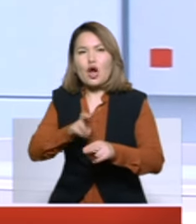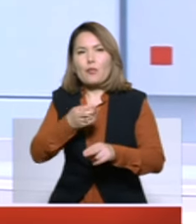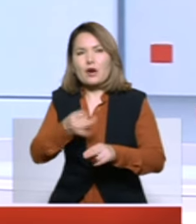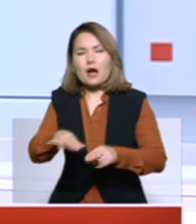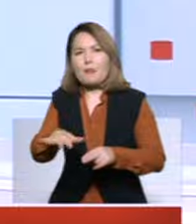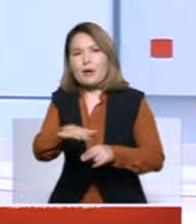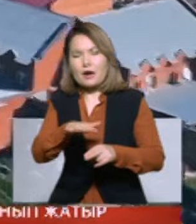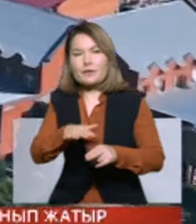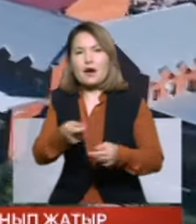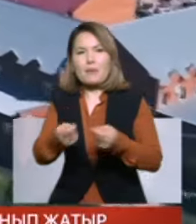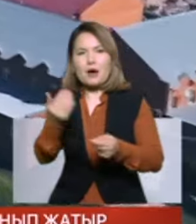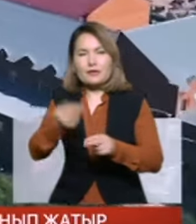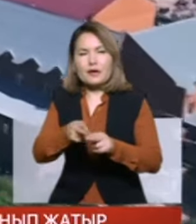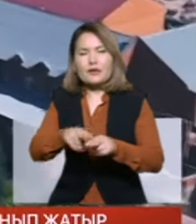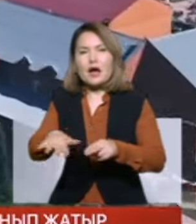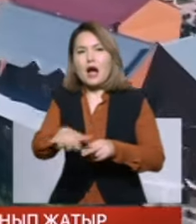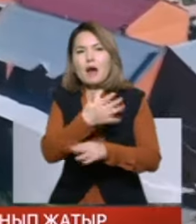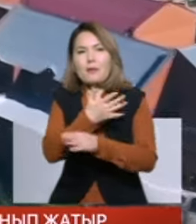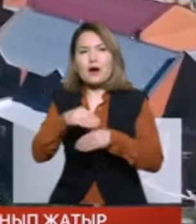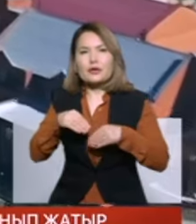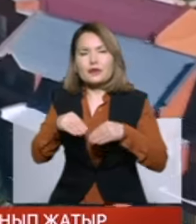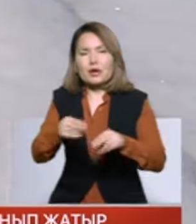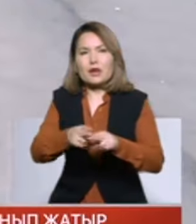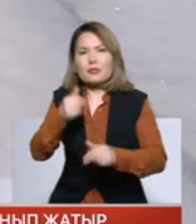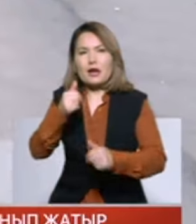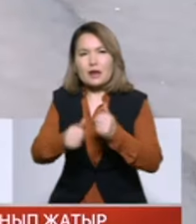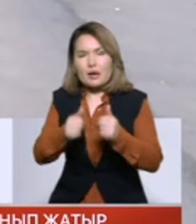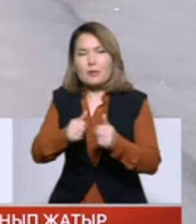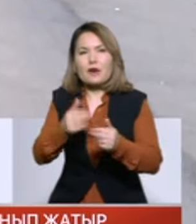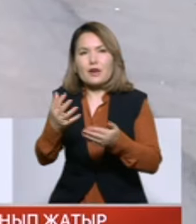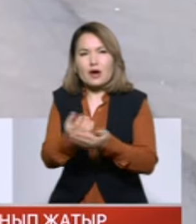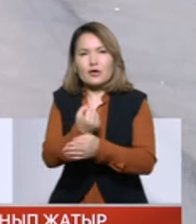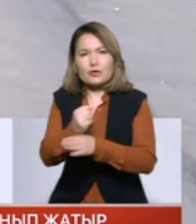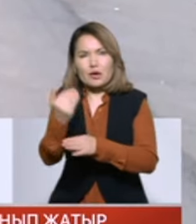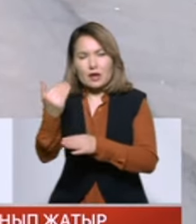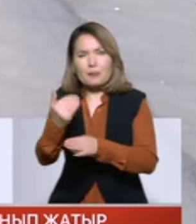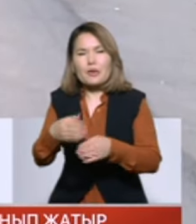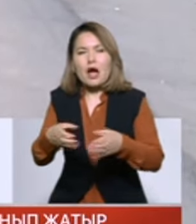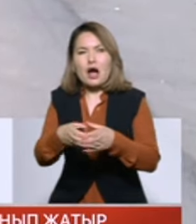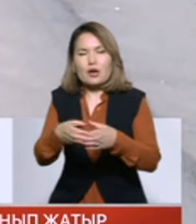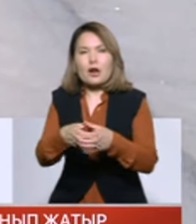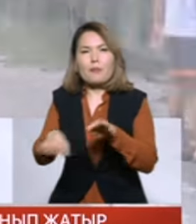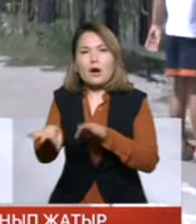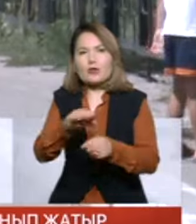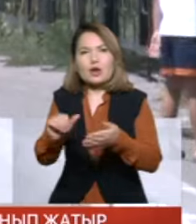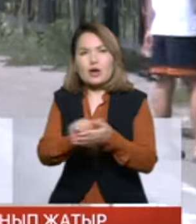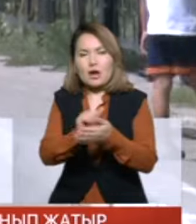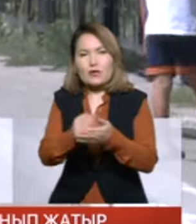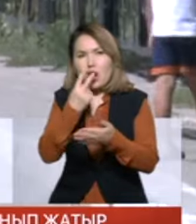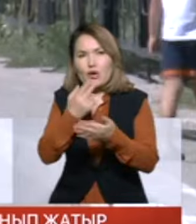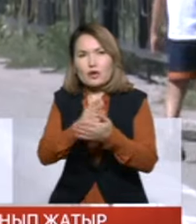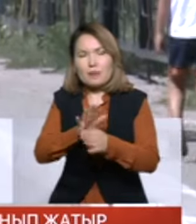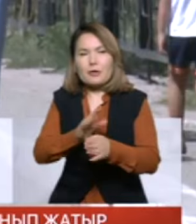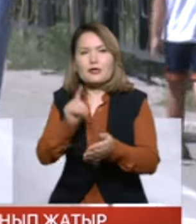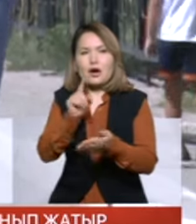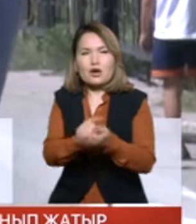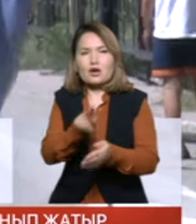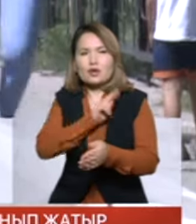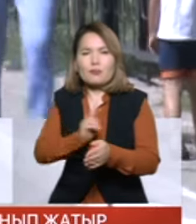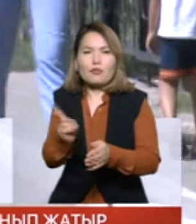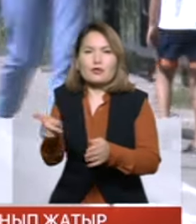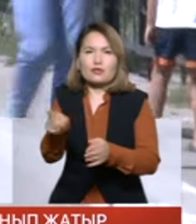кентінің басшысы алаңды абаттандыру бойынша тендерді ұтып алған серіктестікке жобалық сметалық құжаттамада қарастырылмаған міндеттерді